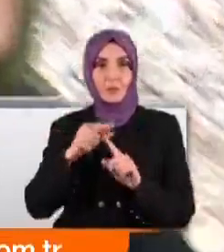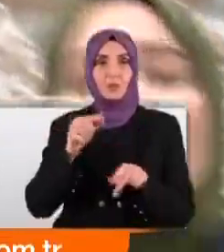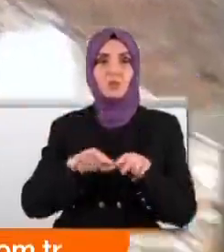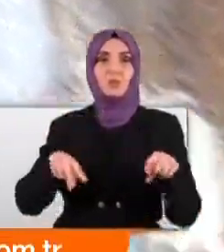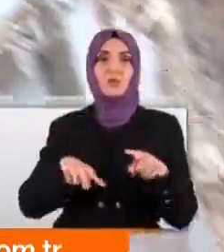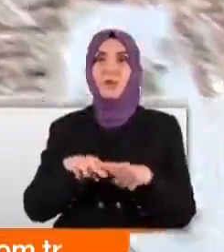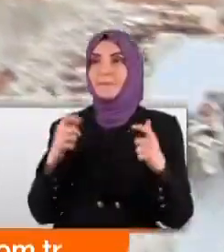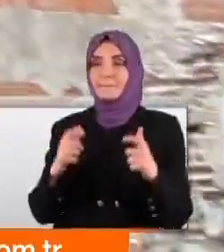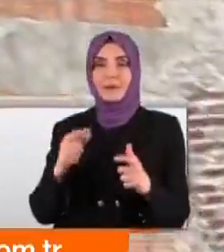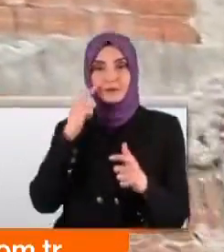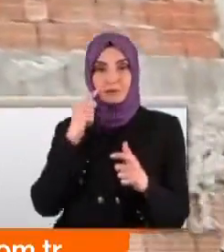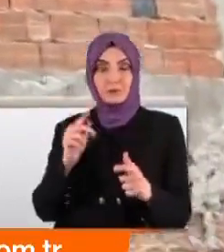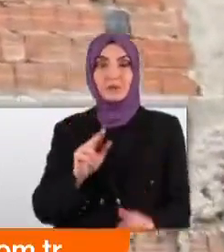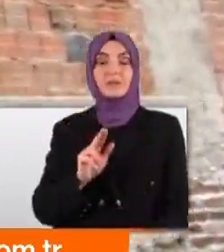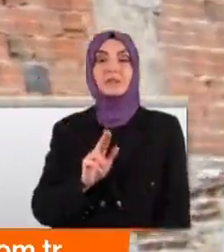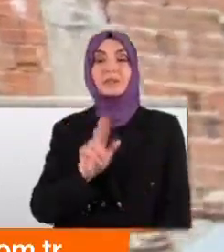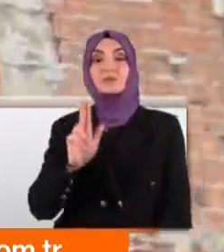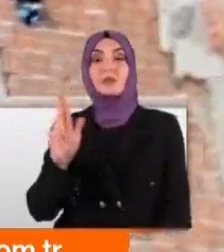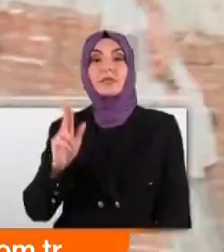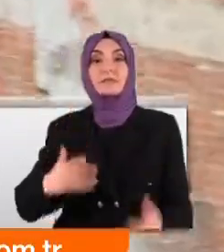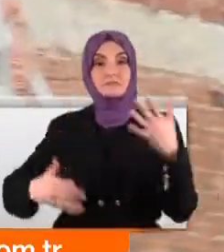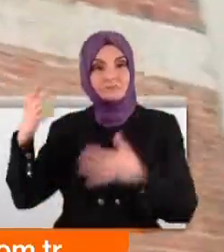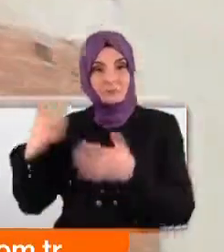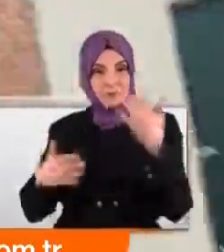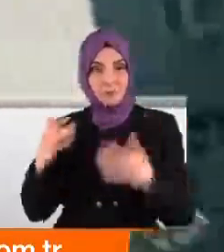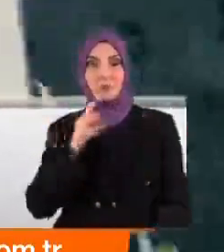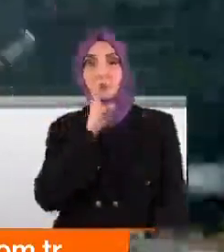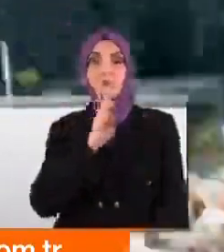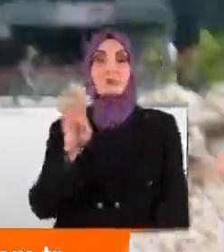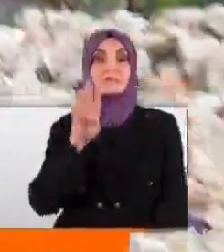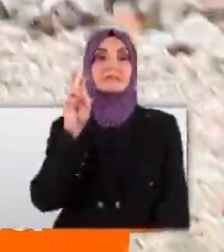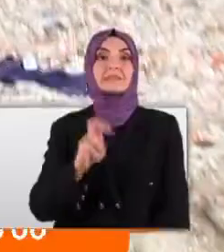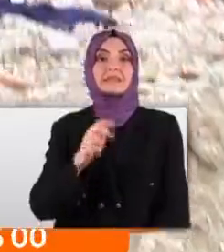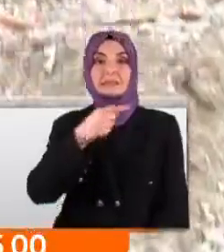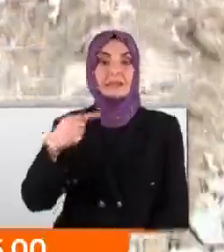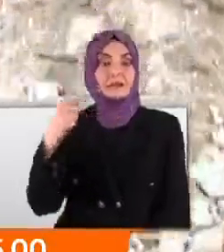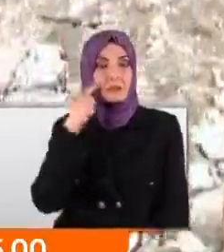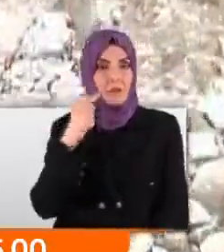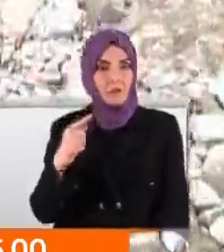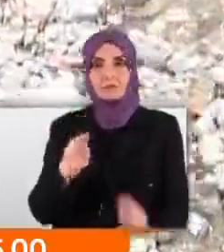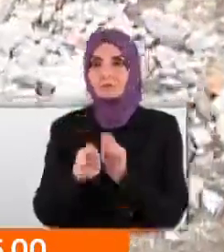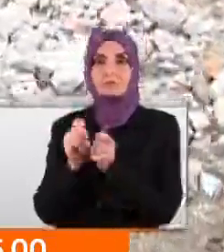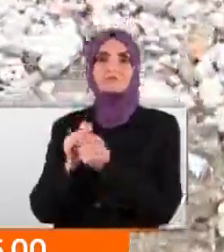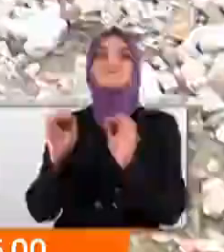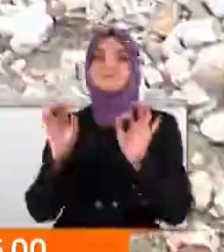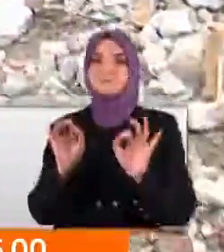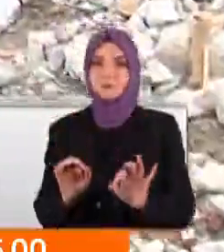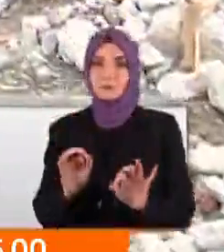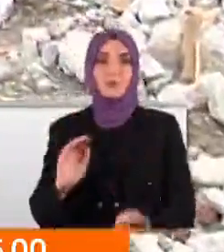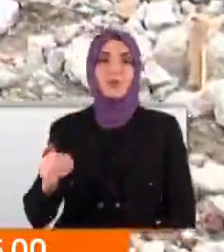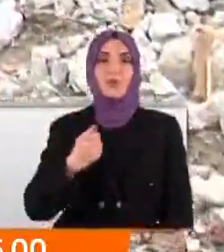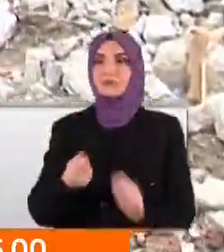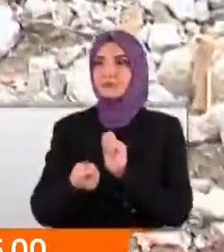Mahallesi'nde 77 bina ve 348 bağımsız bölüm dönüşüme başlamış durumda. İşte şu anda da dönüşümün